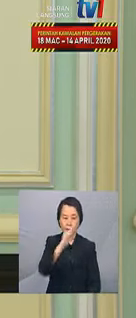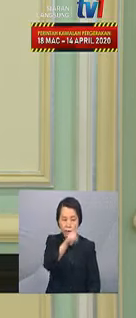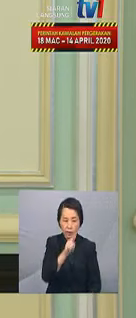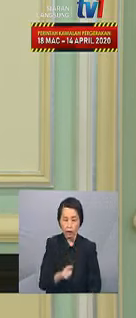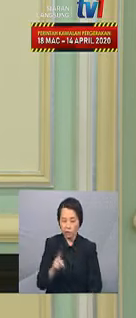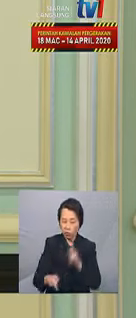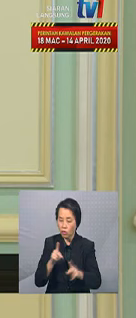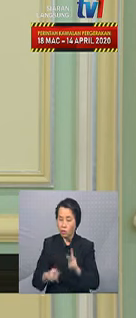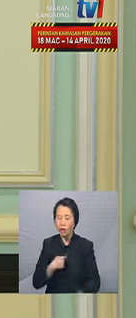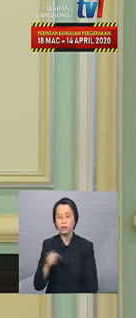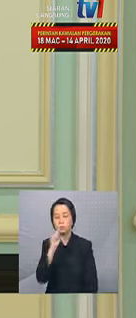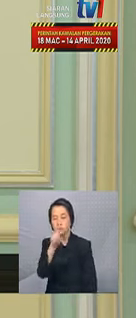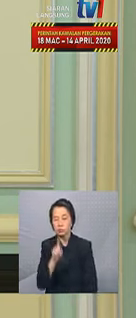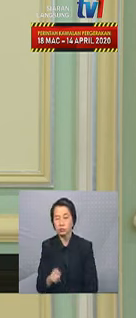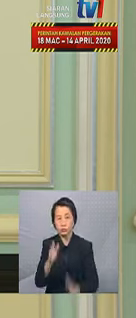pelanggan ataupun